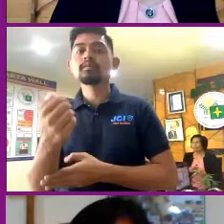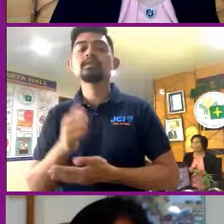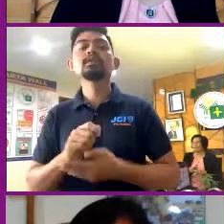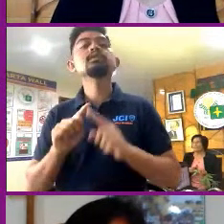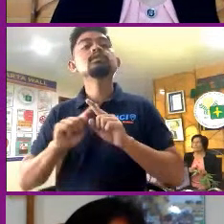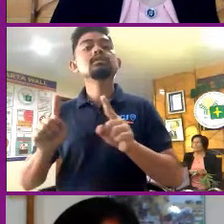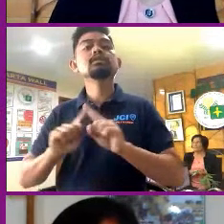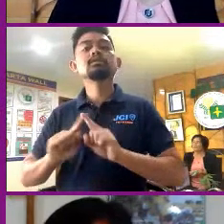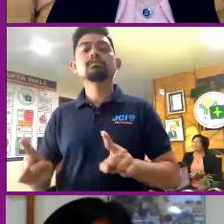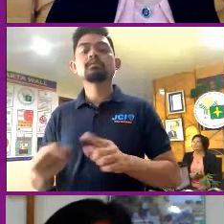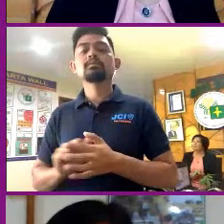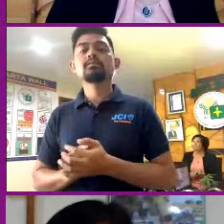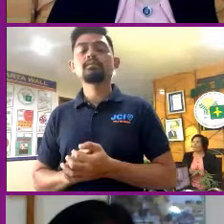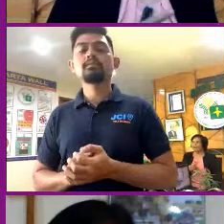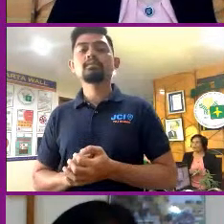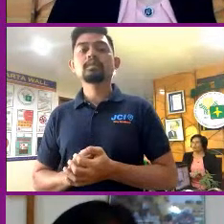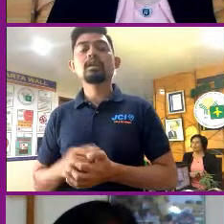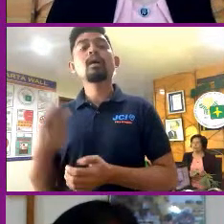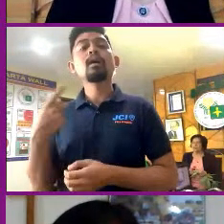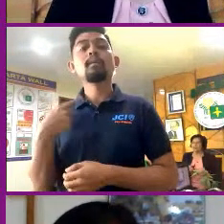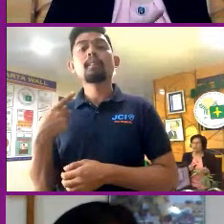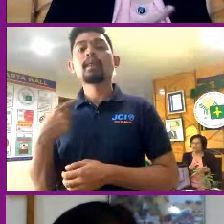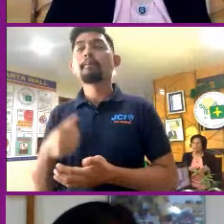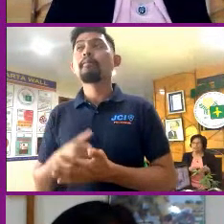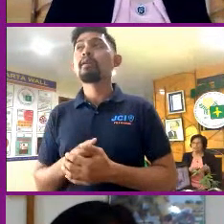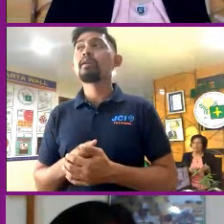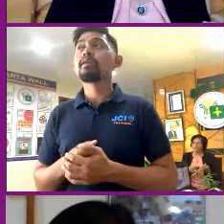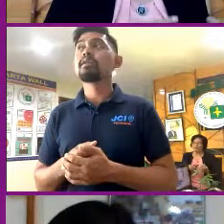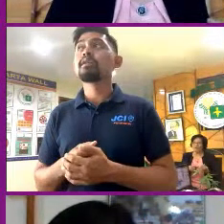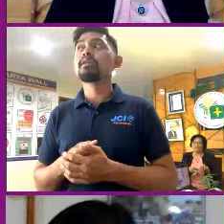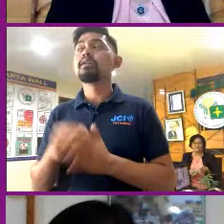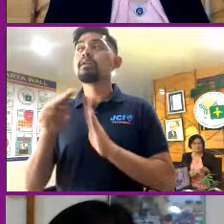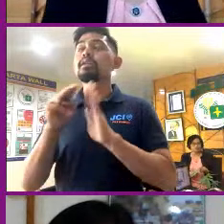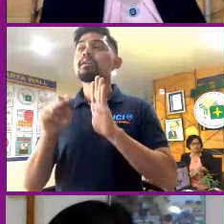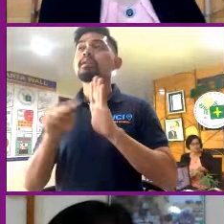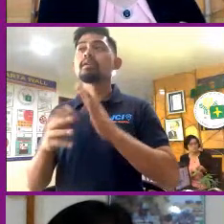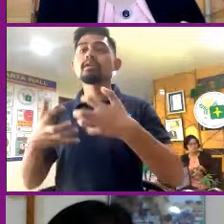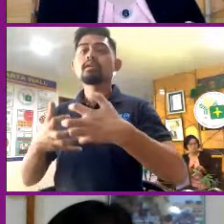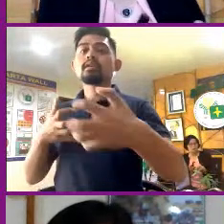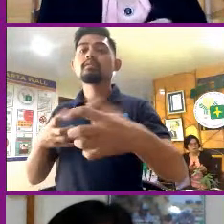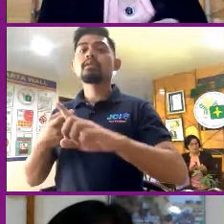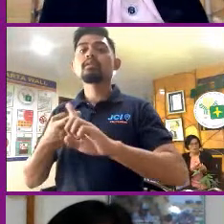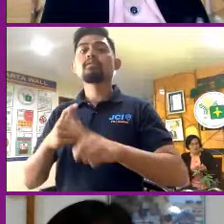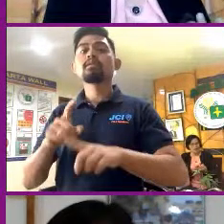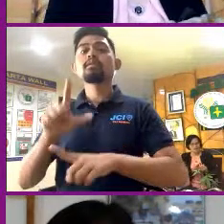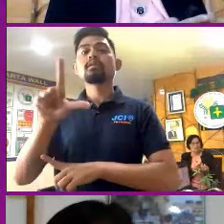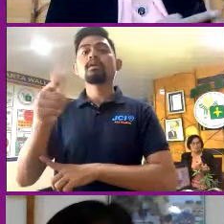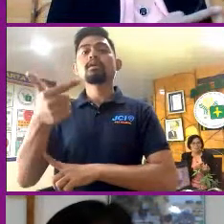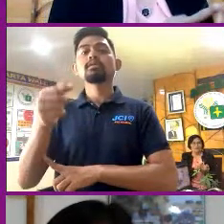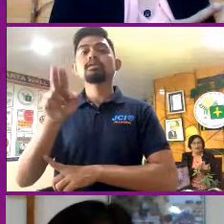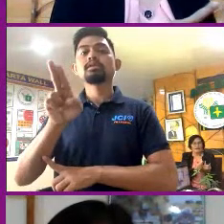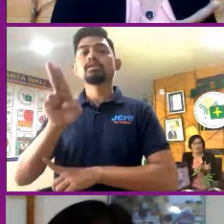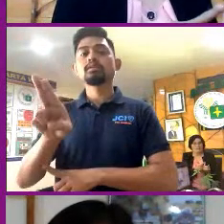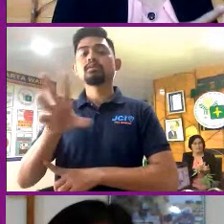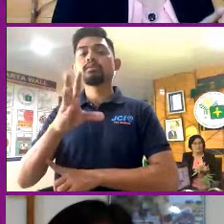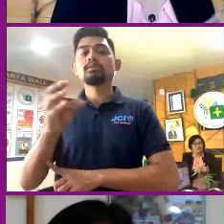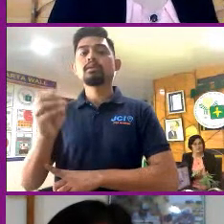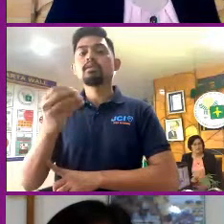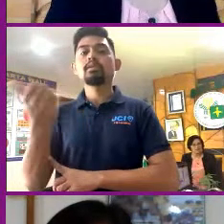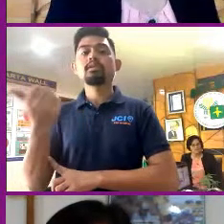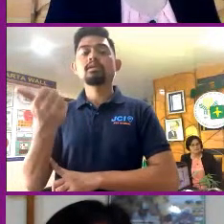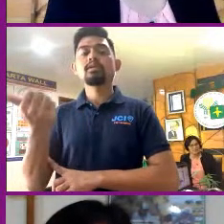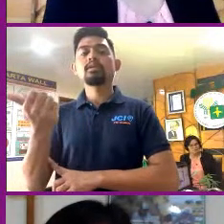ano, may memorandum ng separate for all issues and lahat